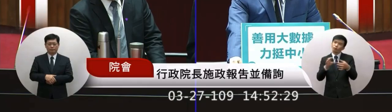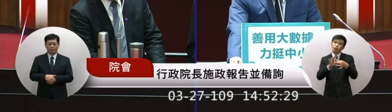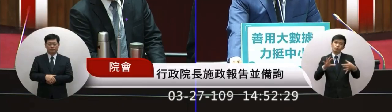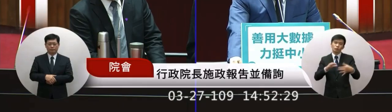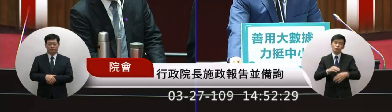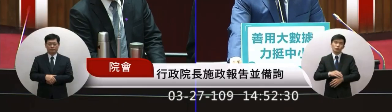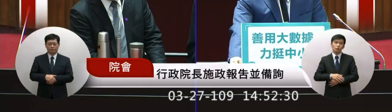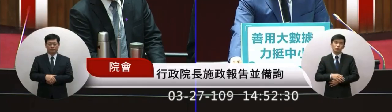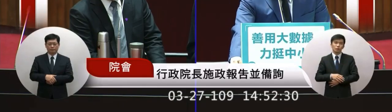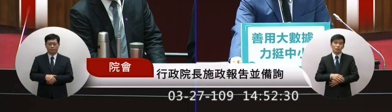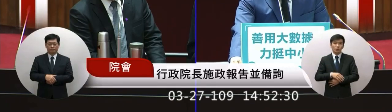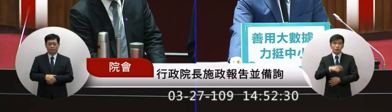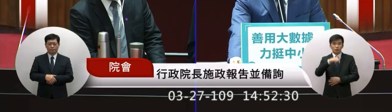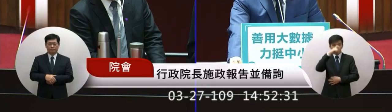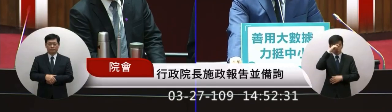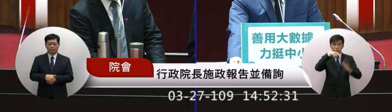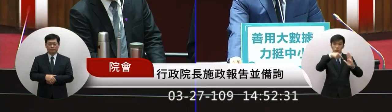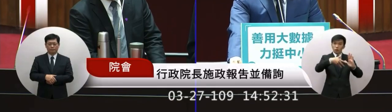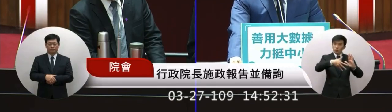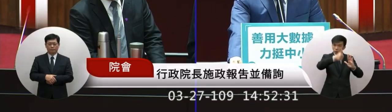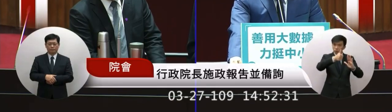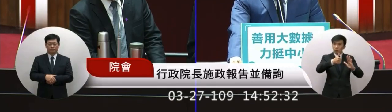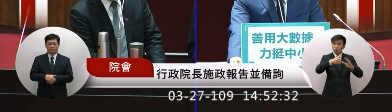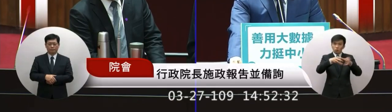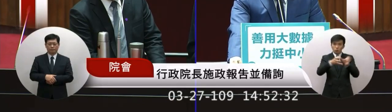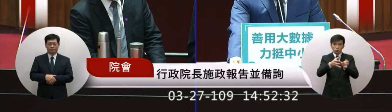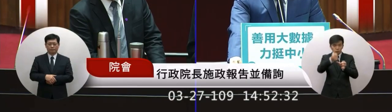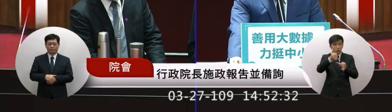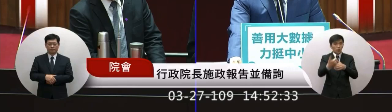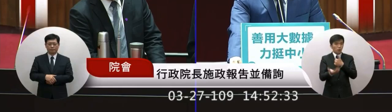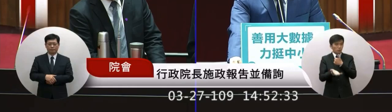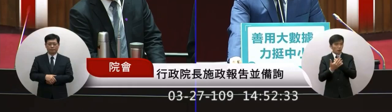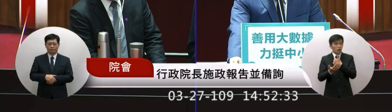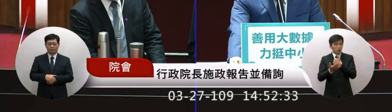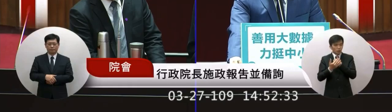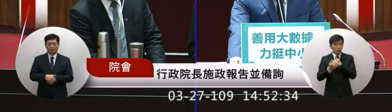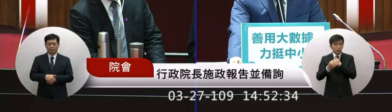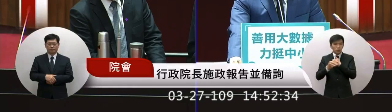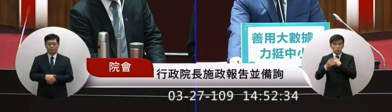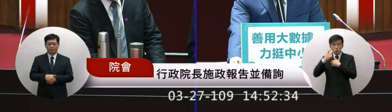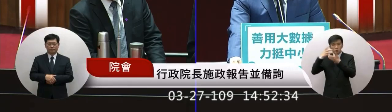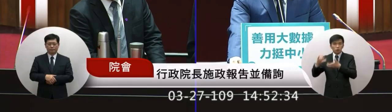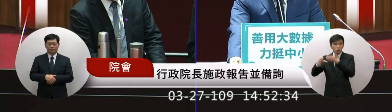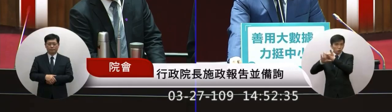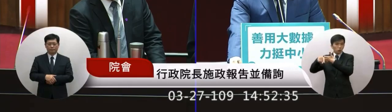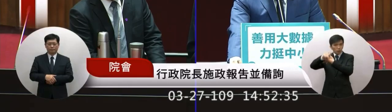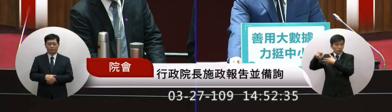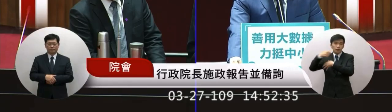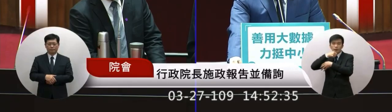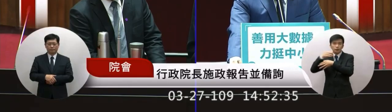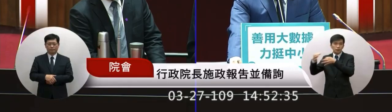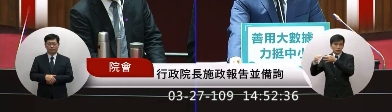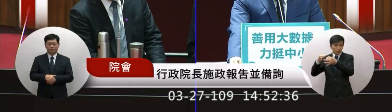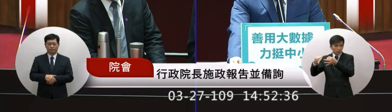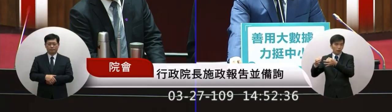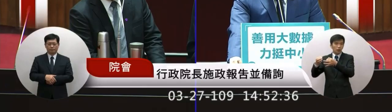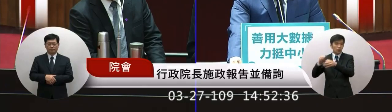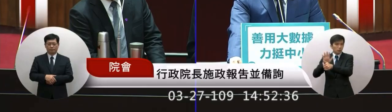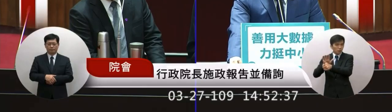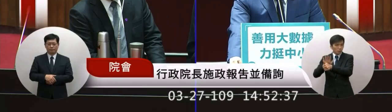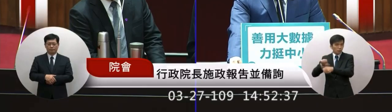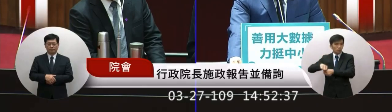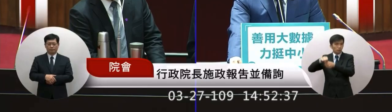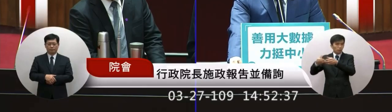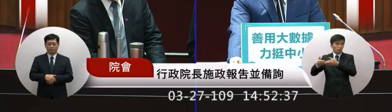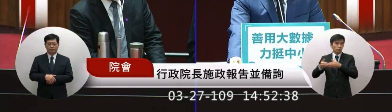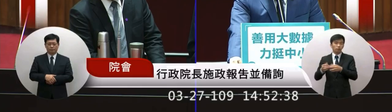分我希望说，未来院长跟部长这边可以帮我们加强在海外的中小企业的台商这边的这个相关的协助跟